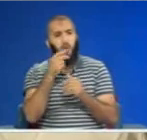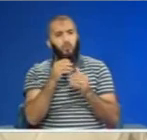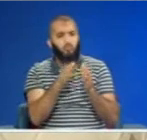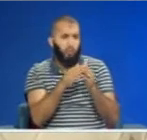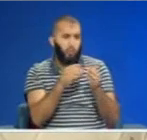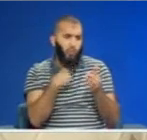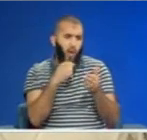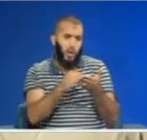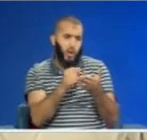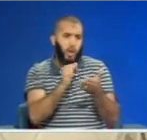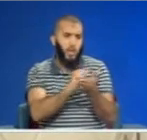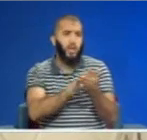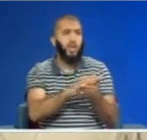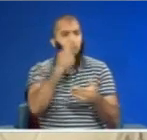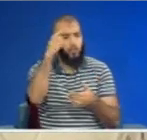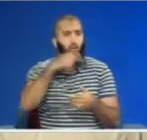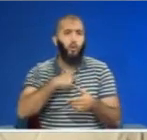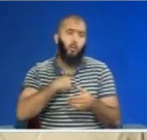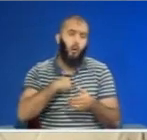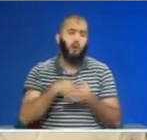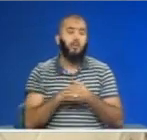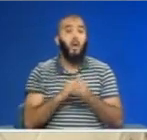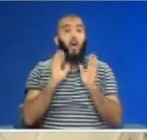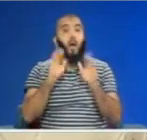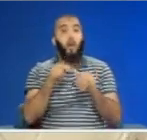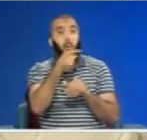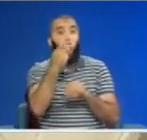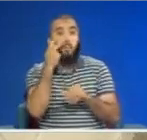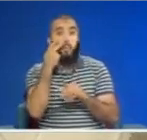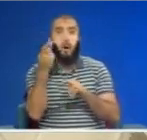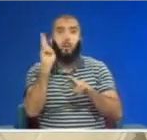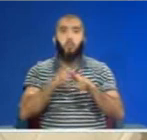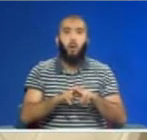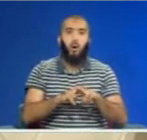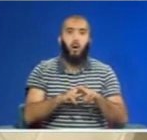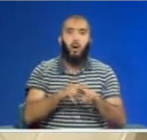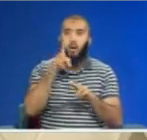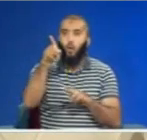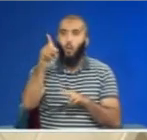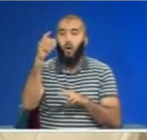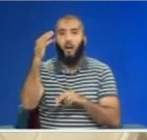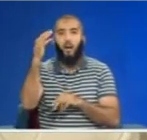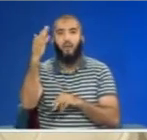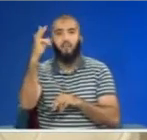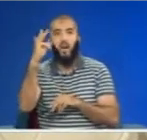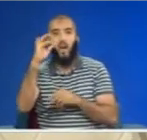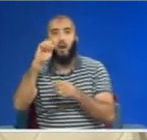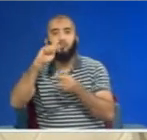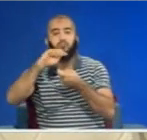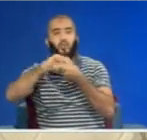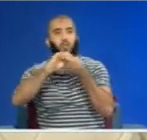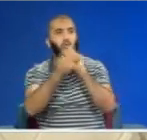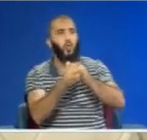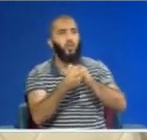ما وقع البيعها ولا كذا سأشارك مع إخوتي، وغره أغر به بهذه الوعود